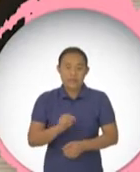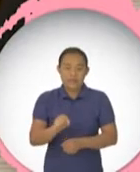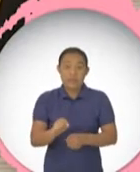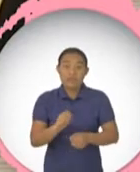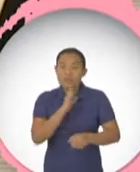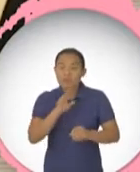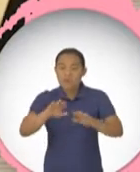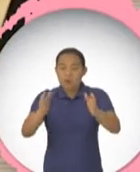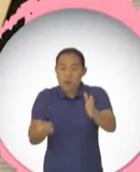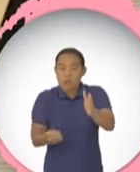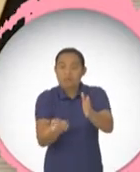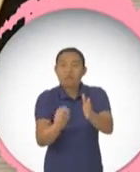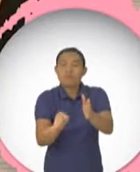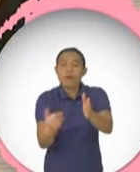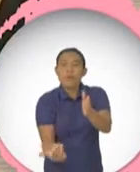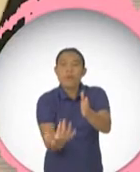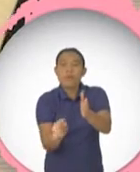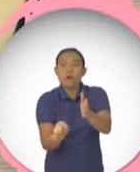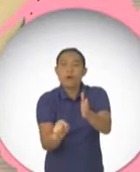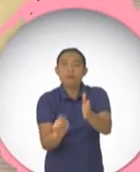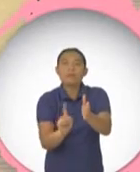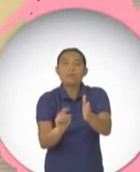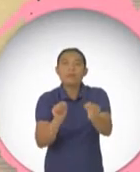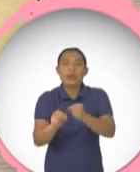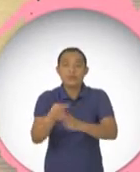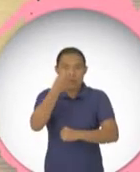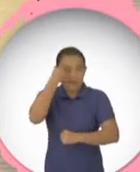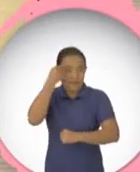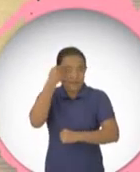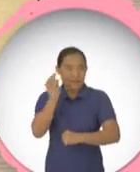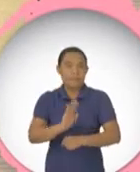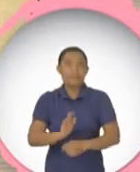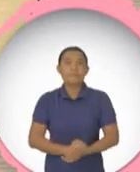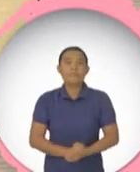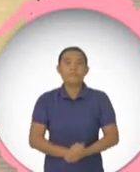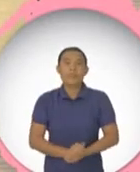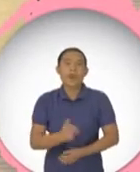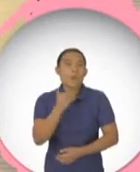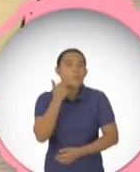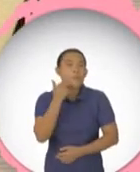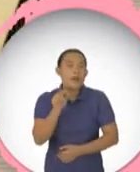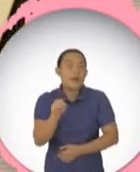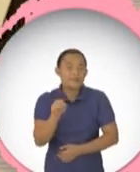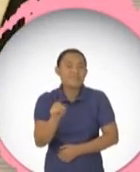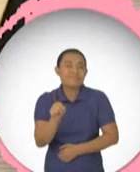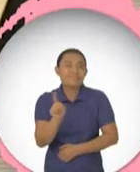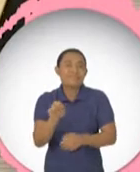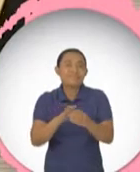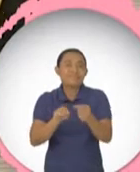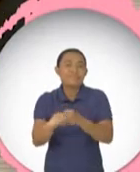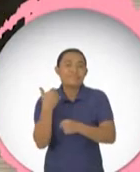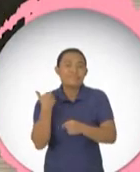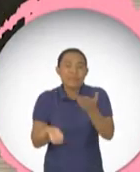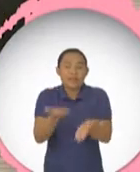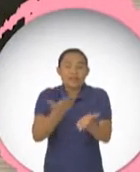คุณโก้ทานหวานไหมคะ ทานหวานมากครับ แล้วก็บางคนก็จะต้